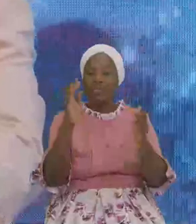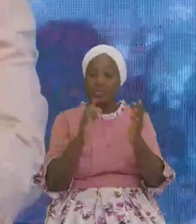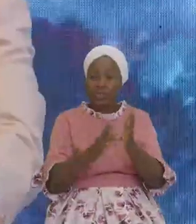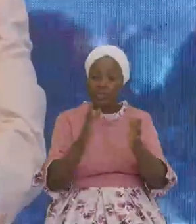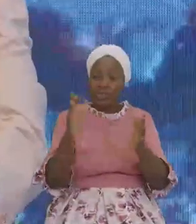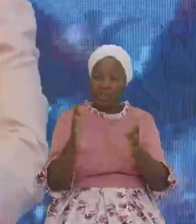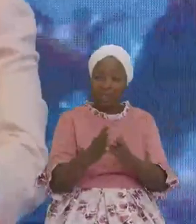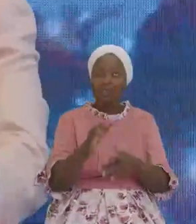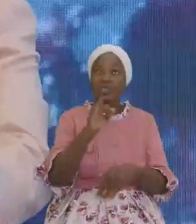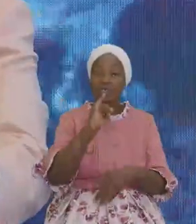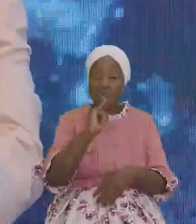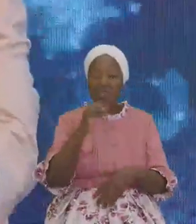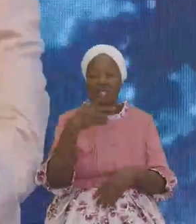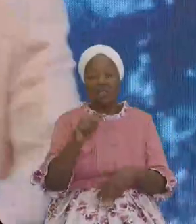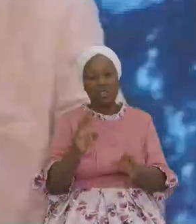les bénédictions de Dieu,